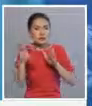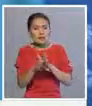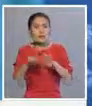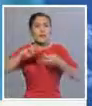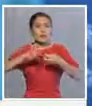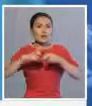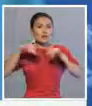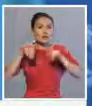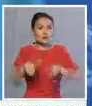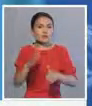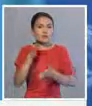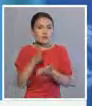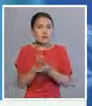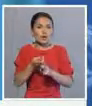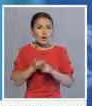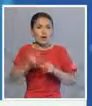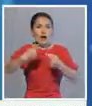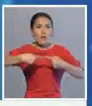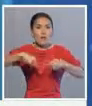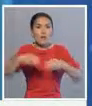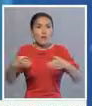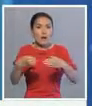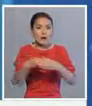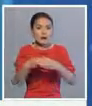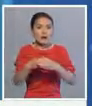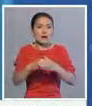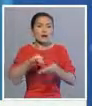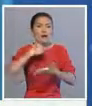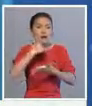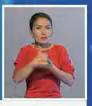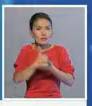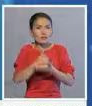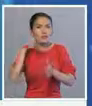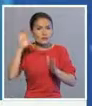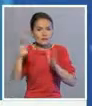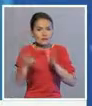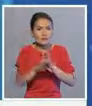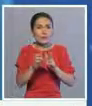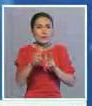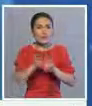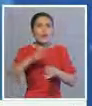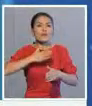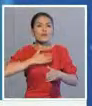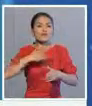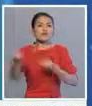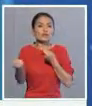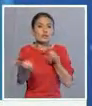басшылары, сіздер негізі партиямыздың тірегі боласыздар. Партияластарымыз заманға сай білімі